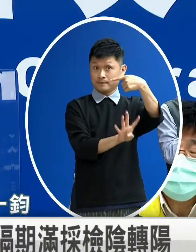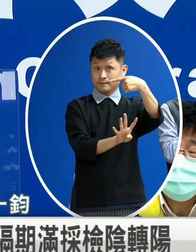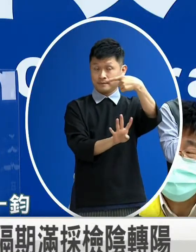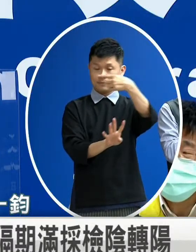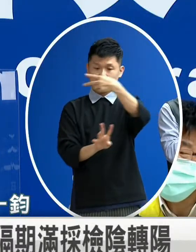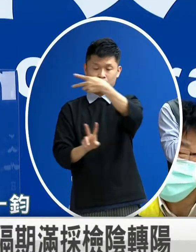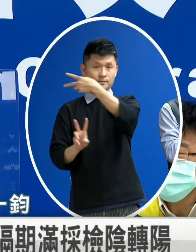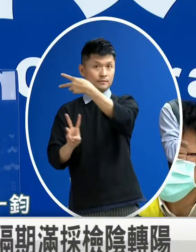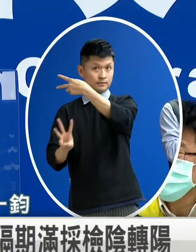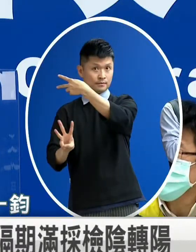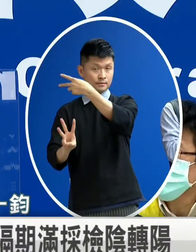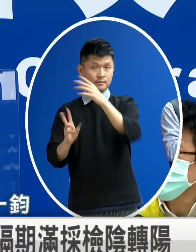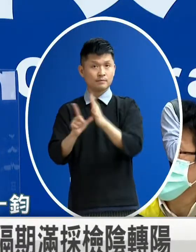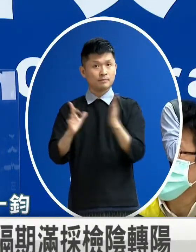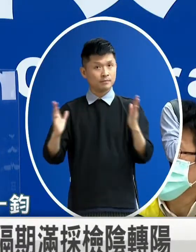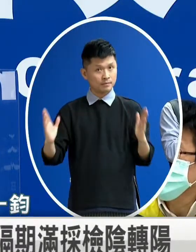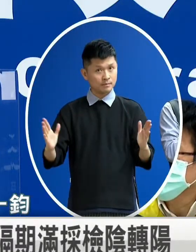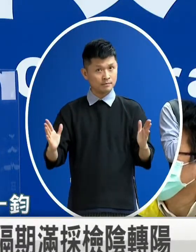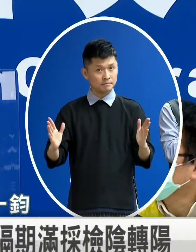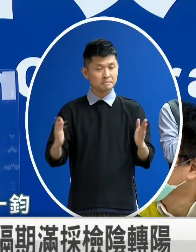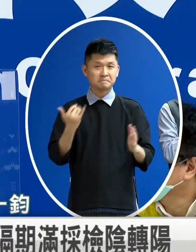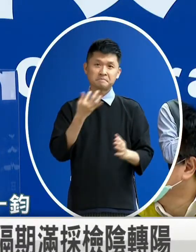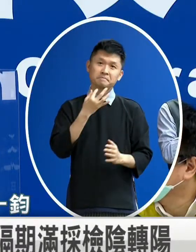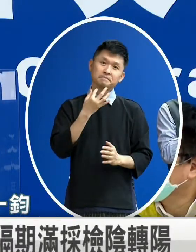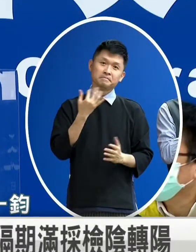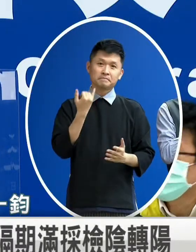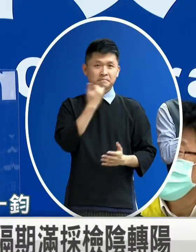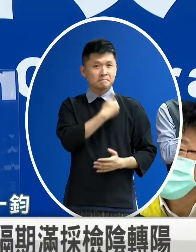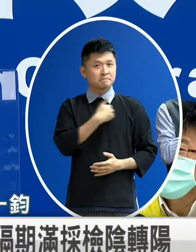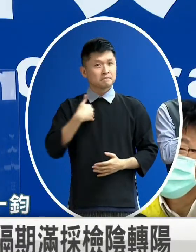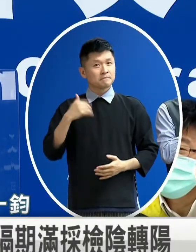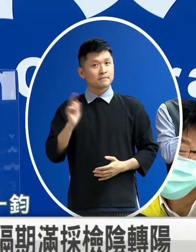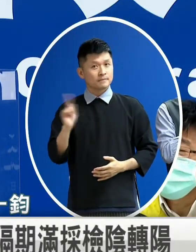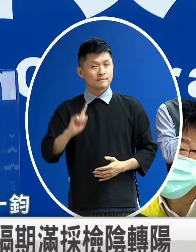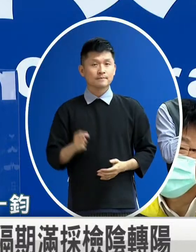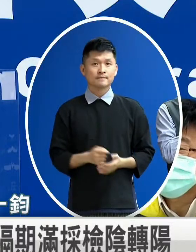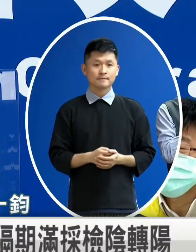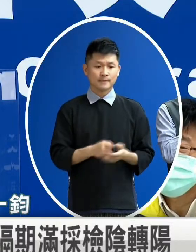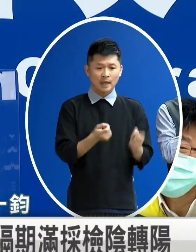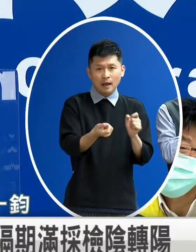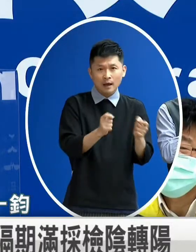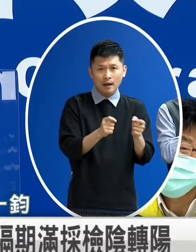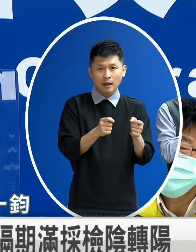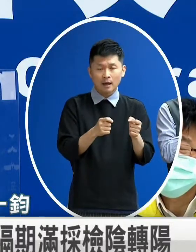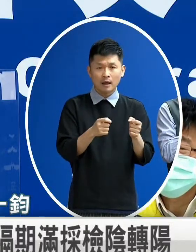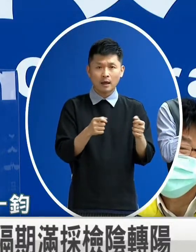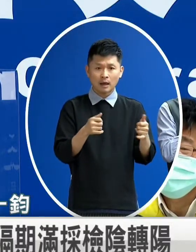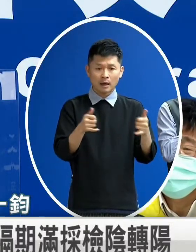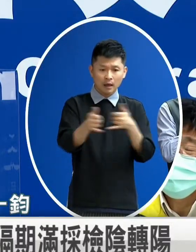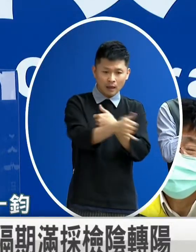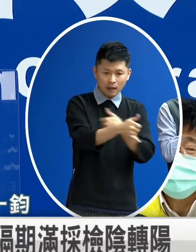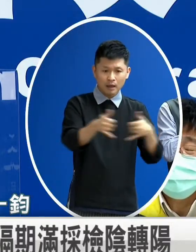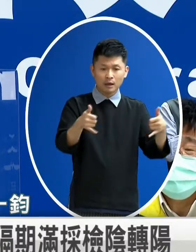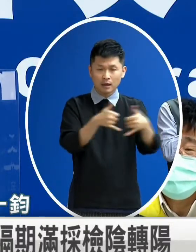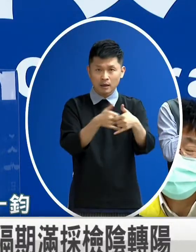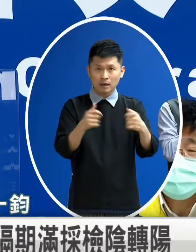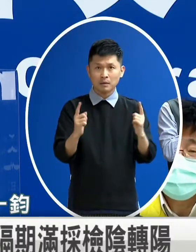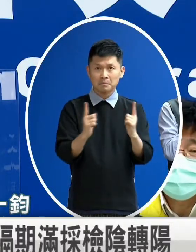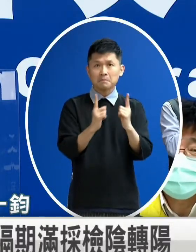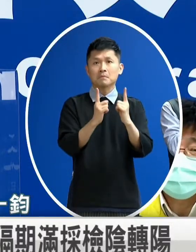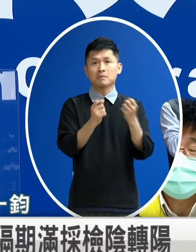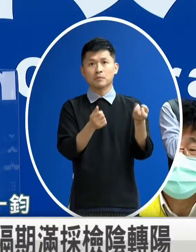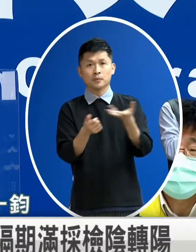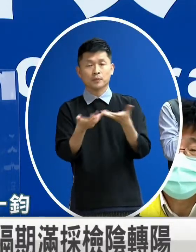1月24号到2月3号之间哈，应该是有一些可能这个地缘关系的这个重叠哈，所以进一步的这